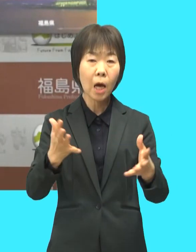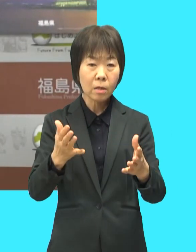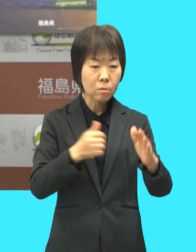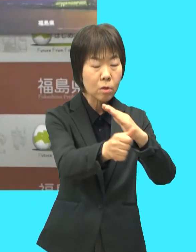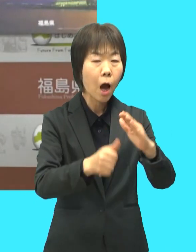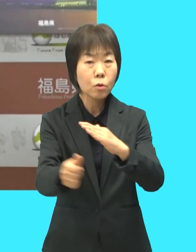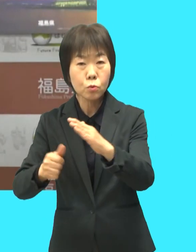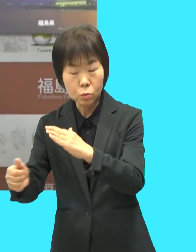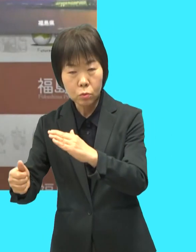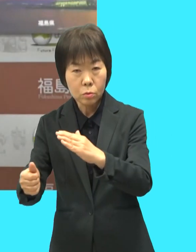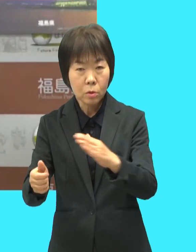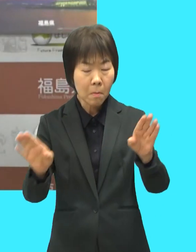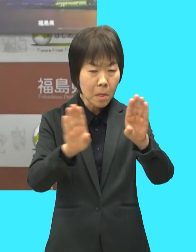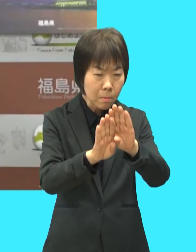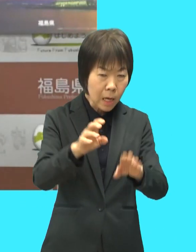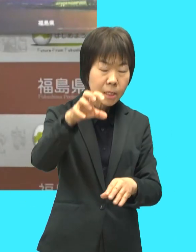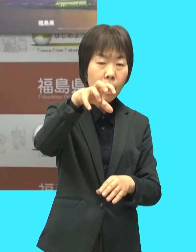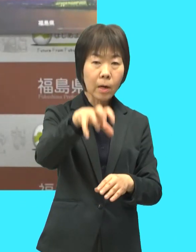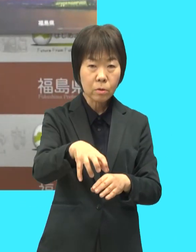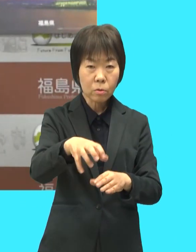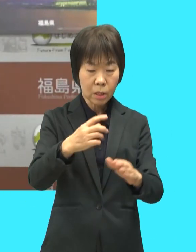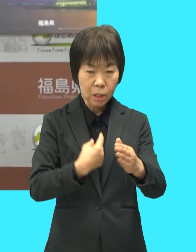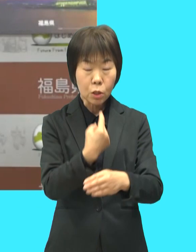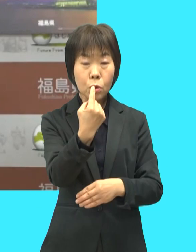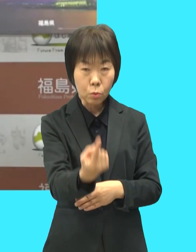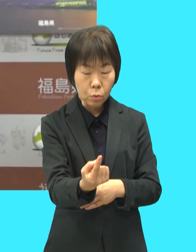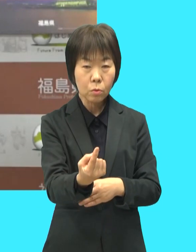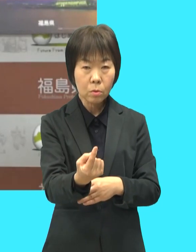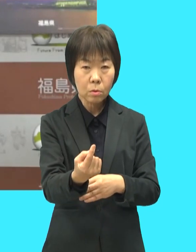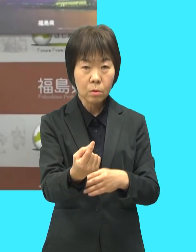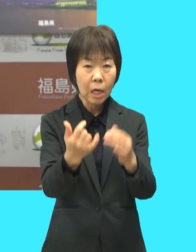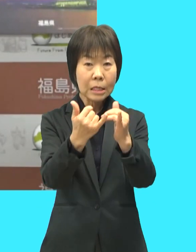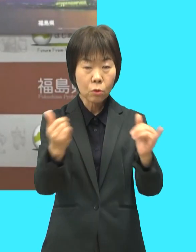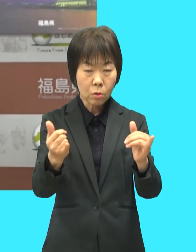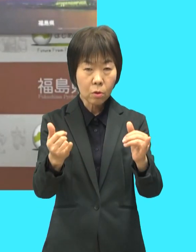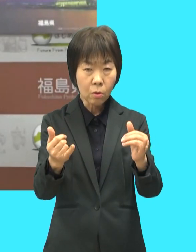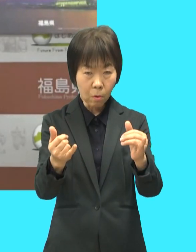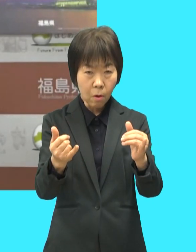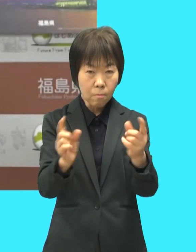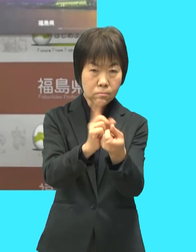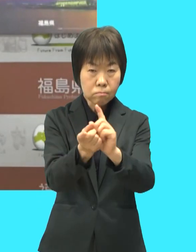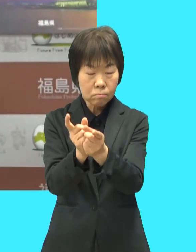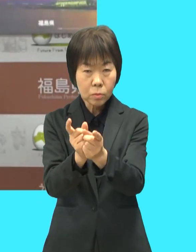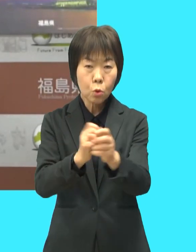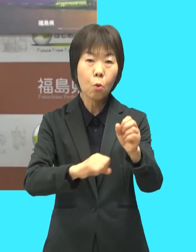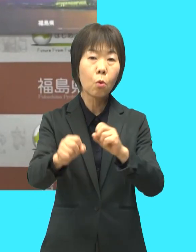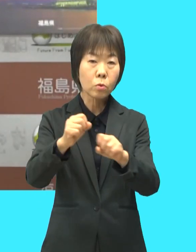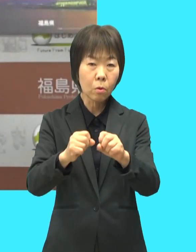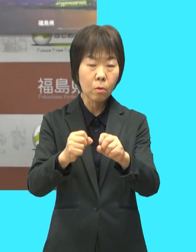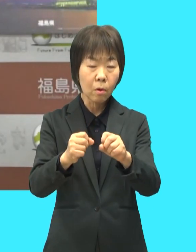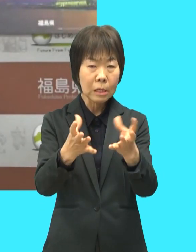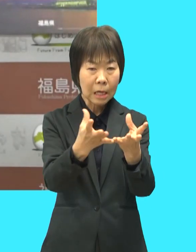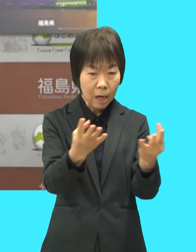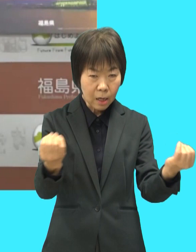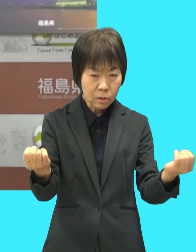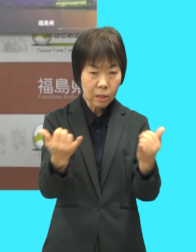と、密閉された場所に出向くこと、人と接触するような行動、大人数で